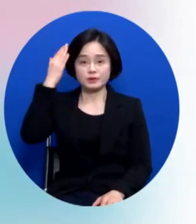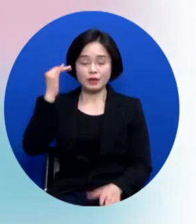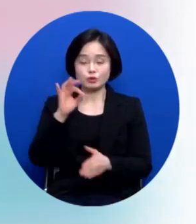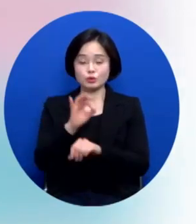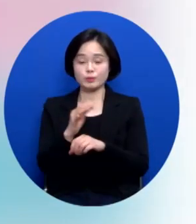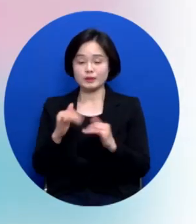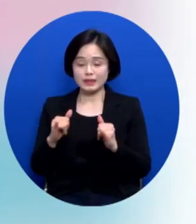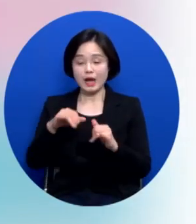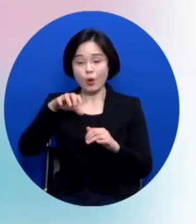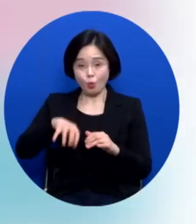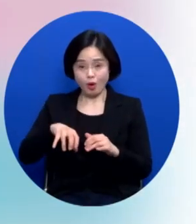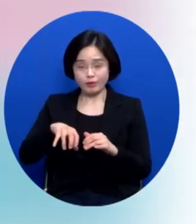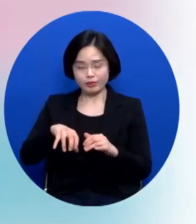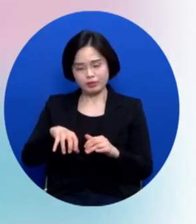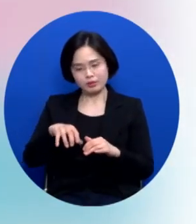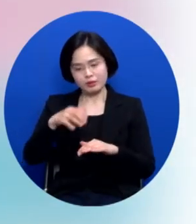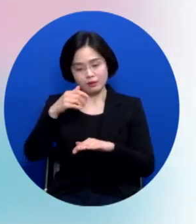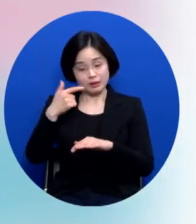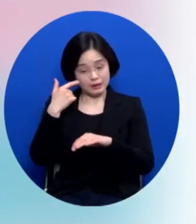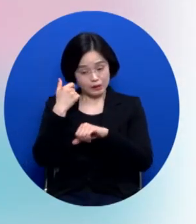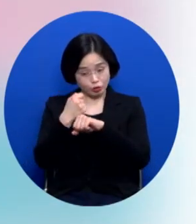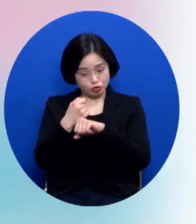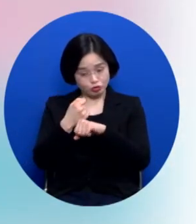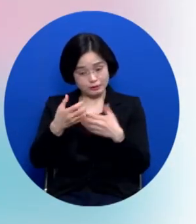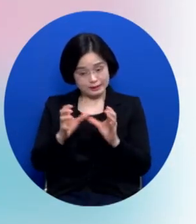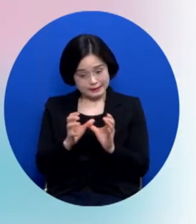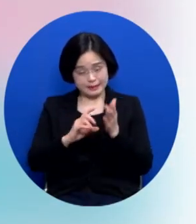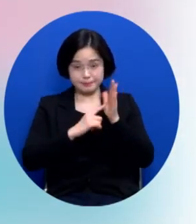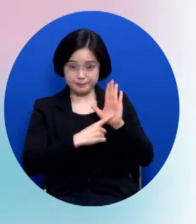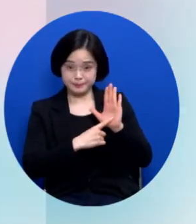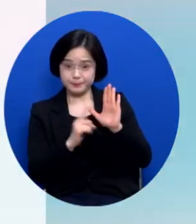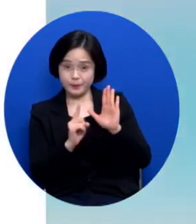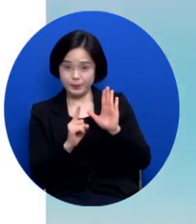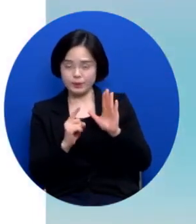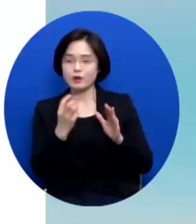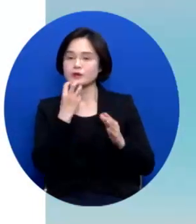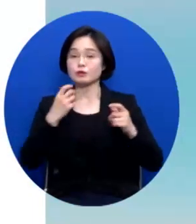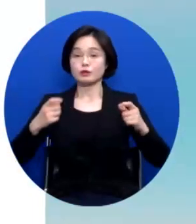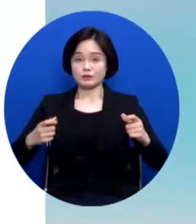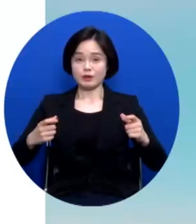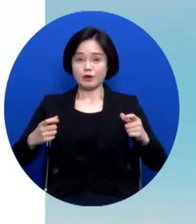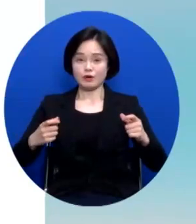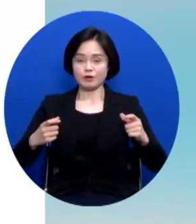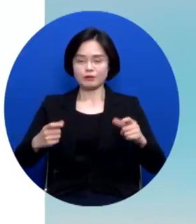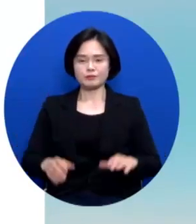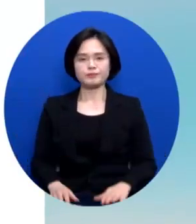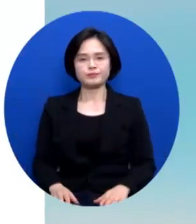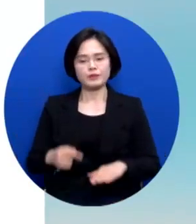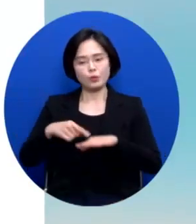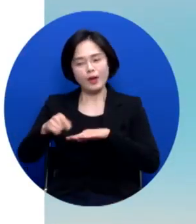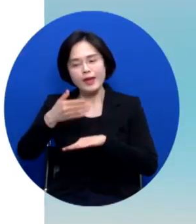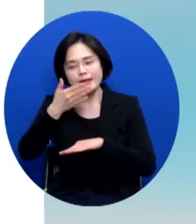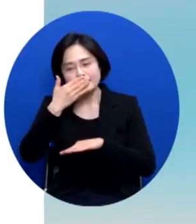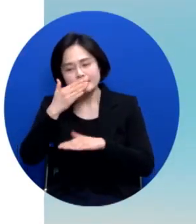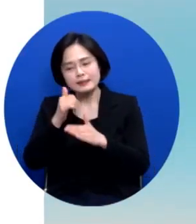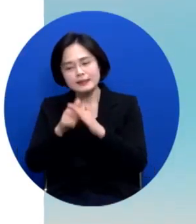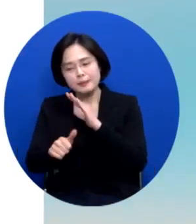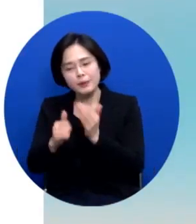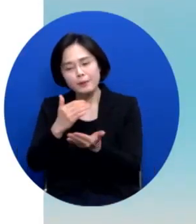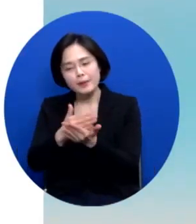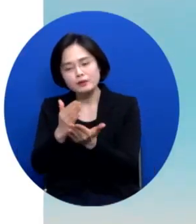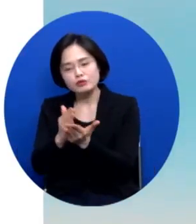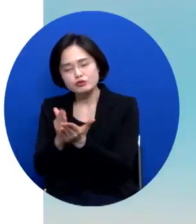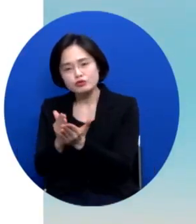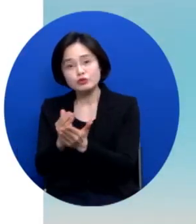한국소비자원 가격정보종합포털 참가격에 따르면 서울 소비자들이 많이 찾는 8개 외식 대표 메뉴 가운데